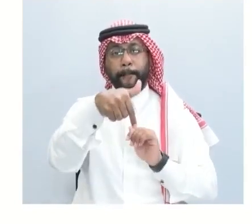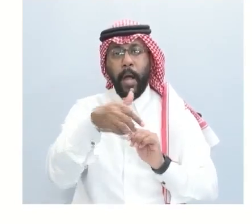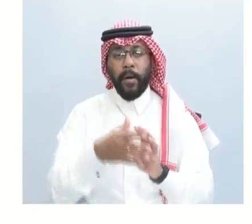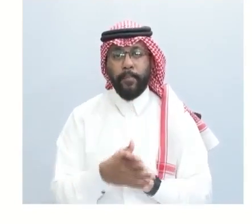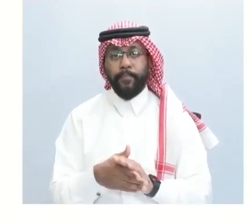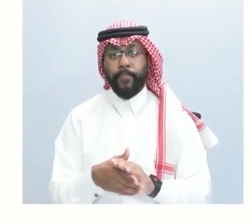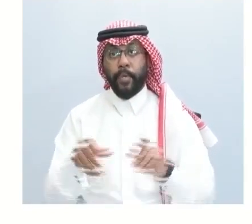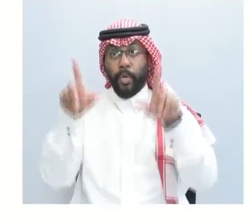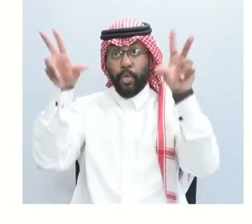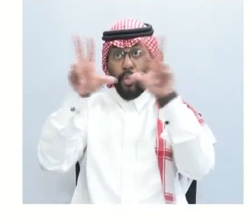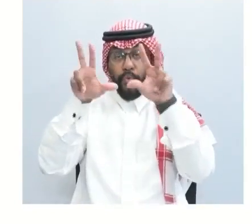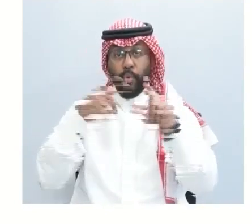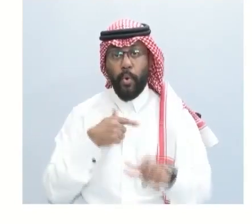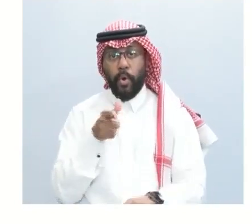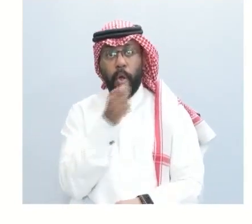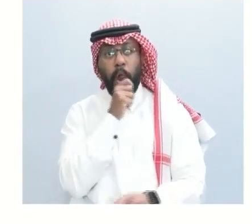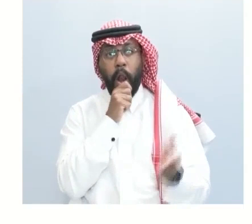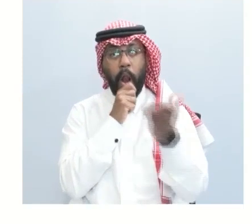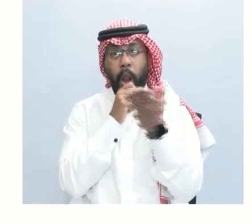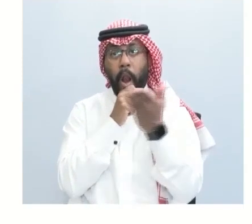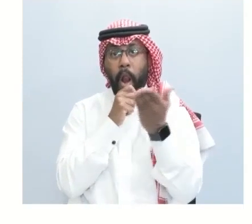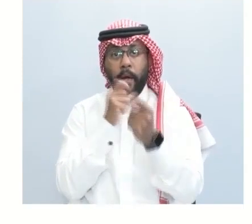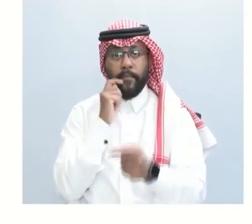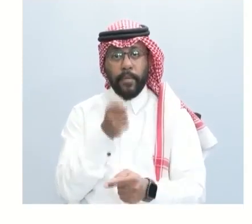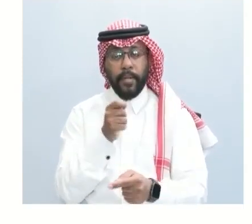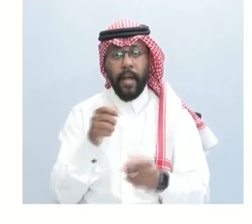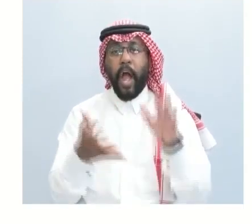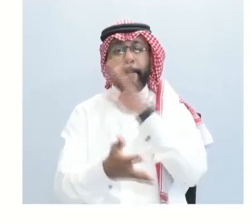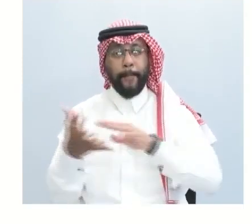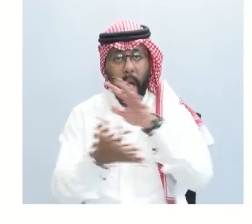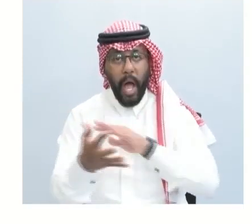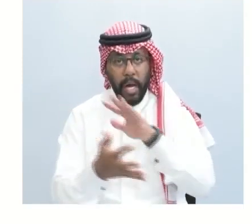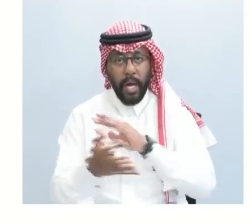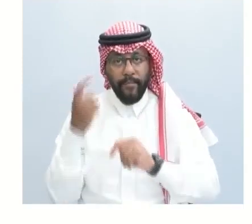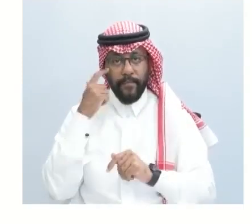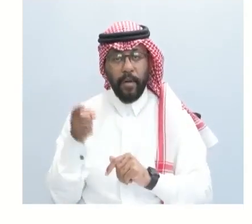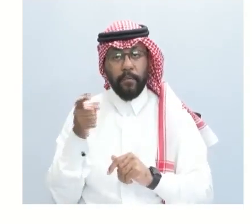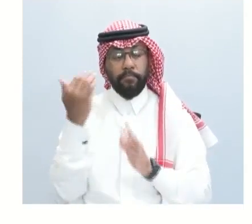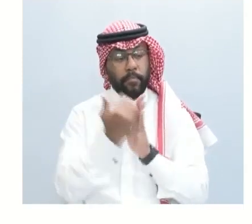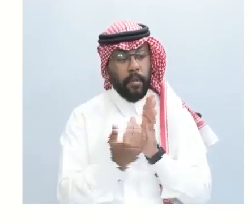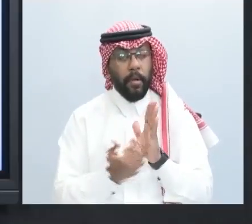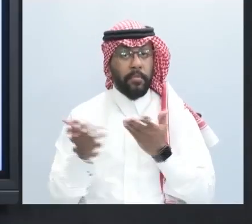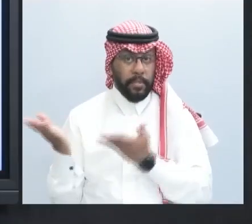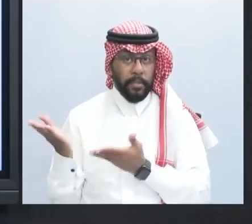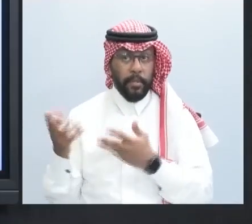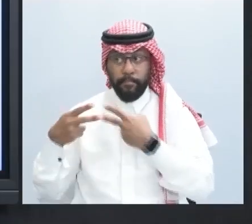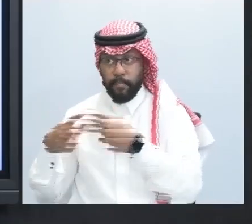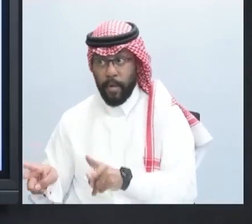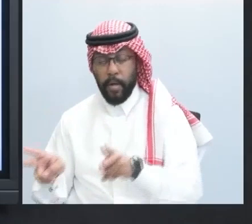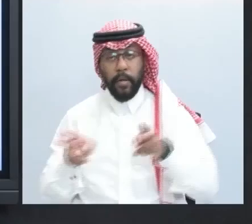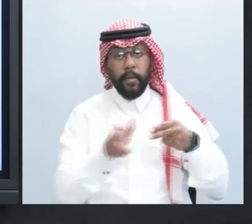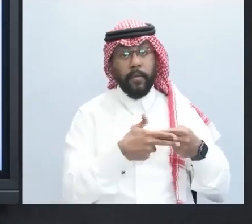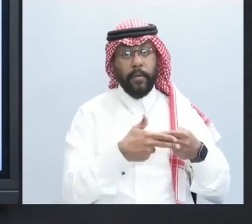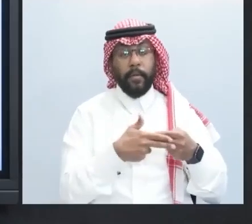يقرا نشره الاخبار هل هذه هنا المواقف الاتيه هنا ستصنف الى مواقف منتميه ومواقف